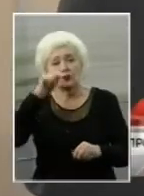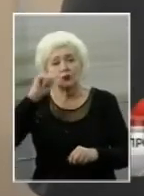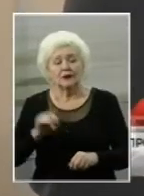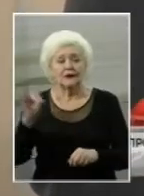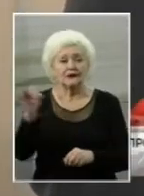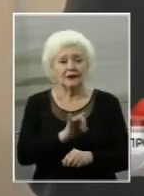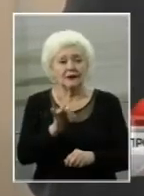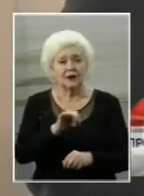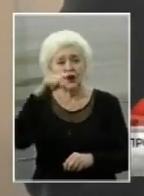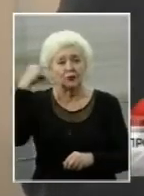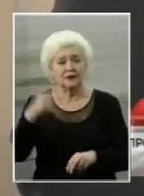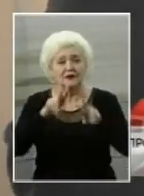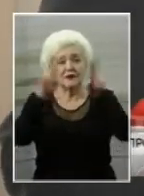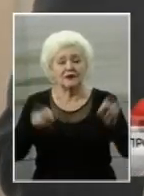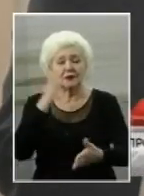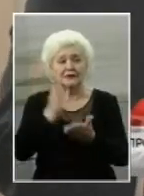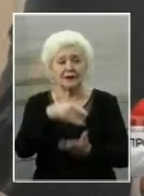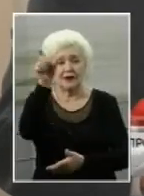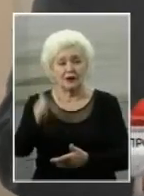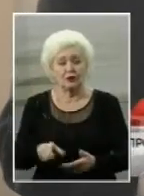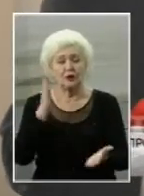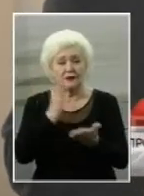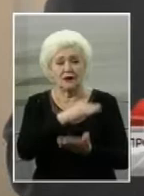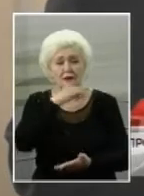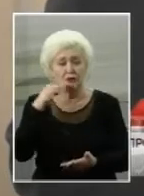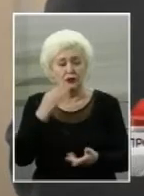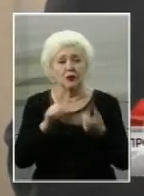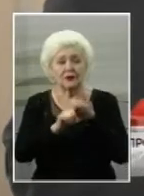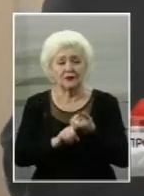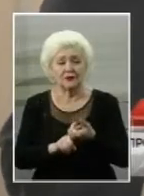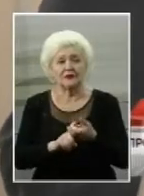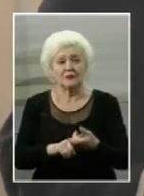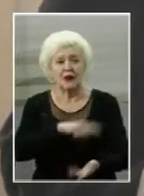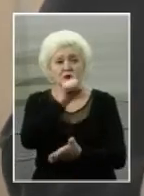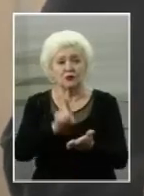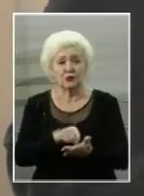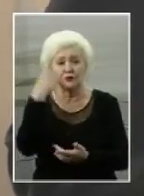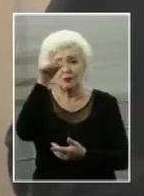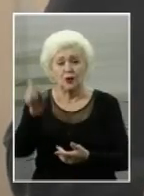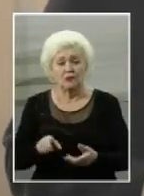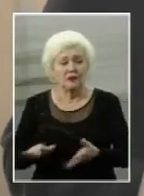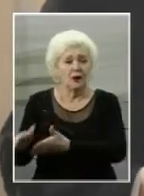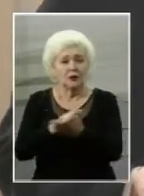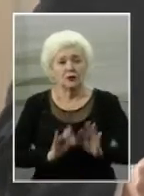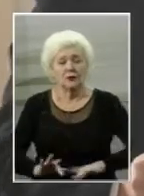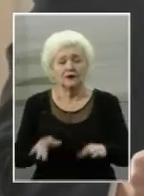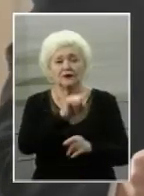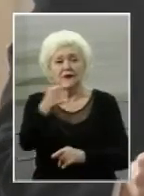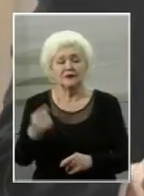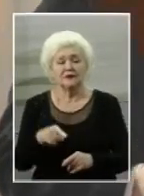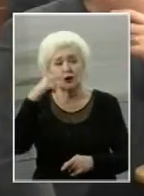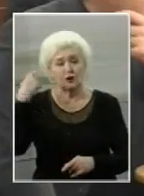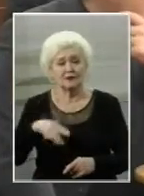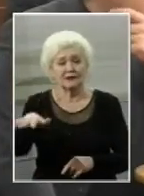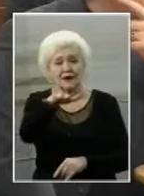Російської Федерації. Має широкі коло зв'язків з посадовими особами та громадськими діячами з числа громадян Російської